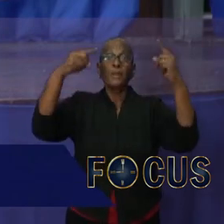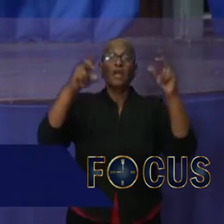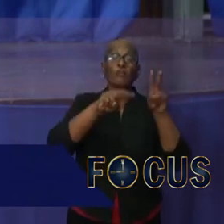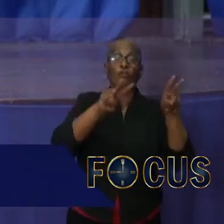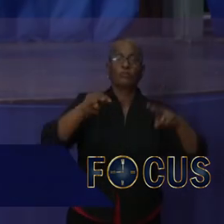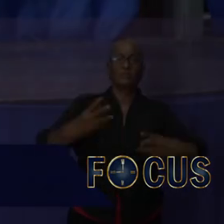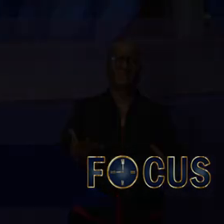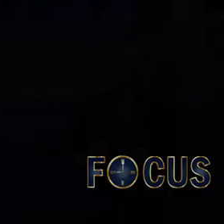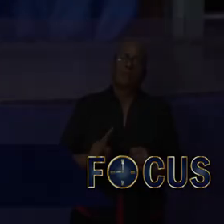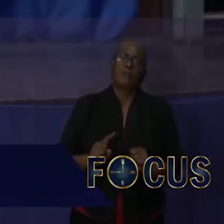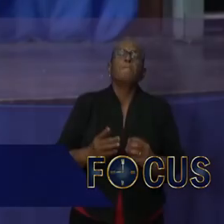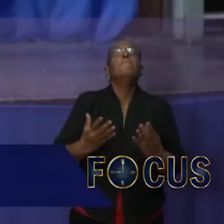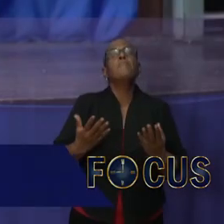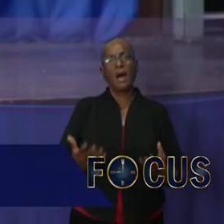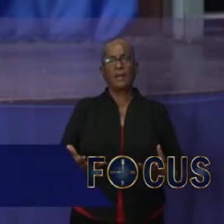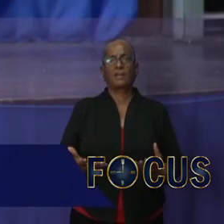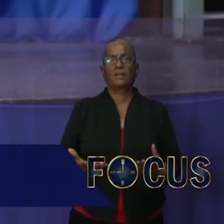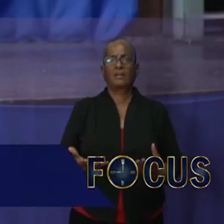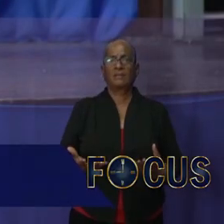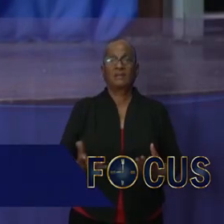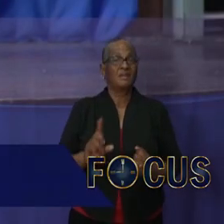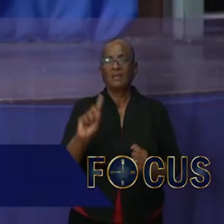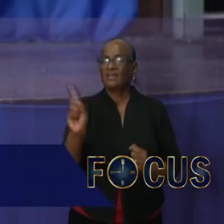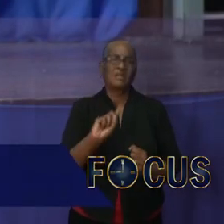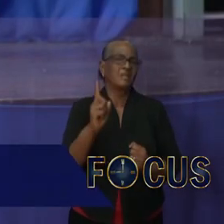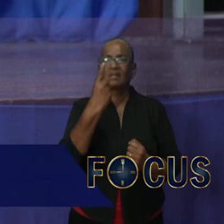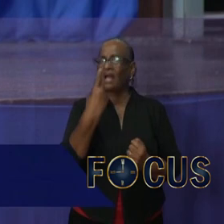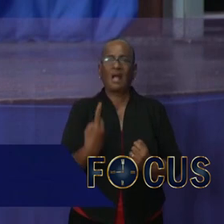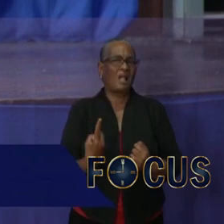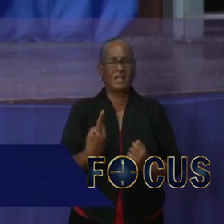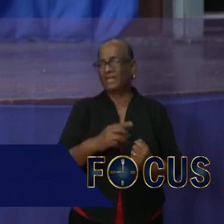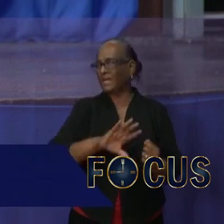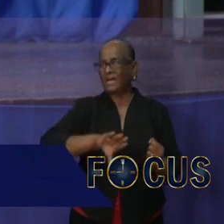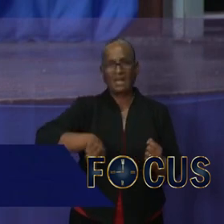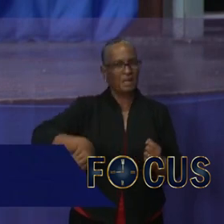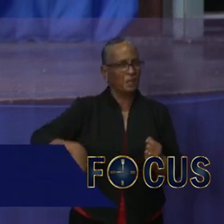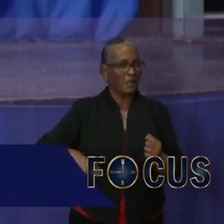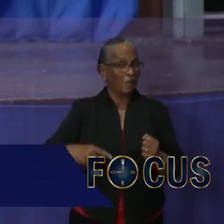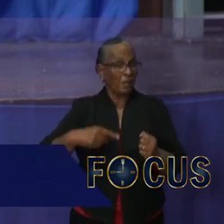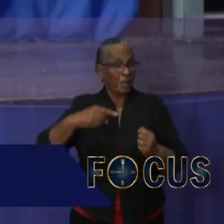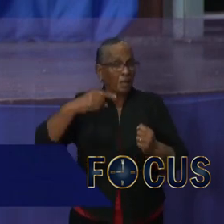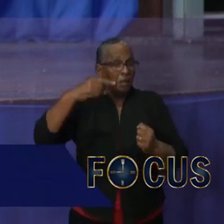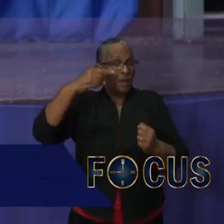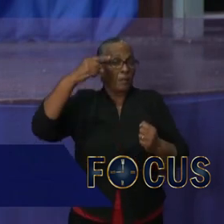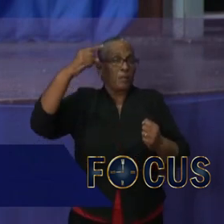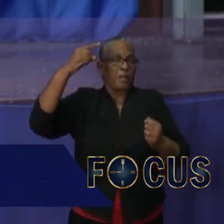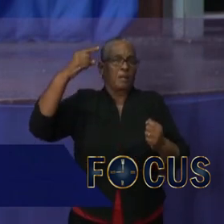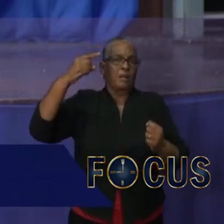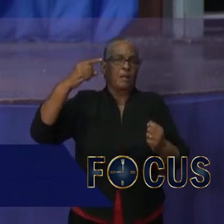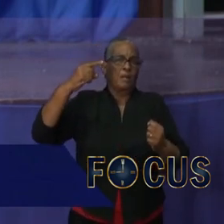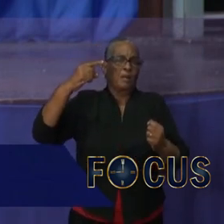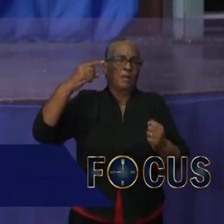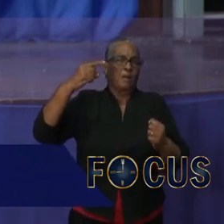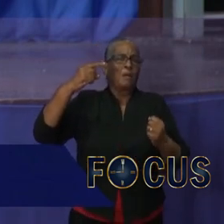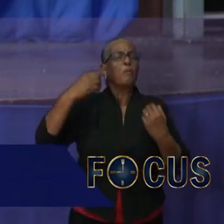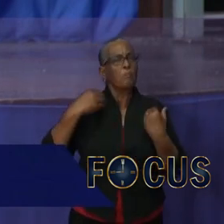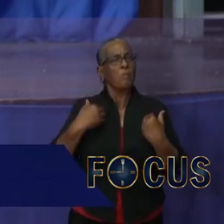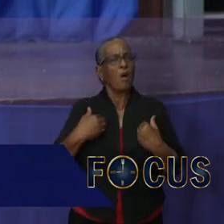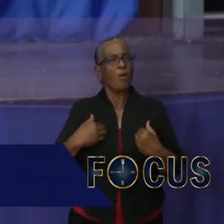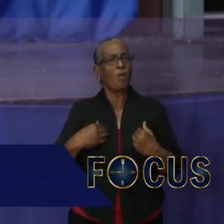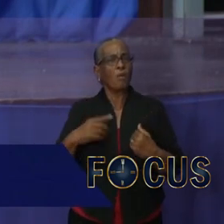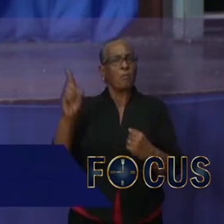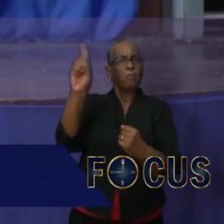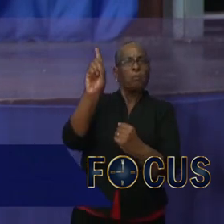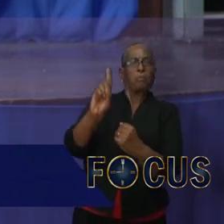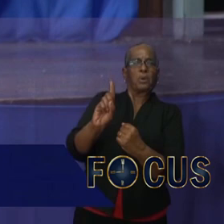komen. Ja, dat lijkt op een Wild West. Niet alleen de criminaliteit neemt toe, maar we worden ook bedreigd door